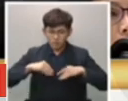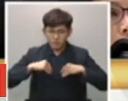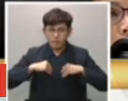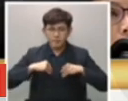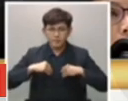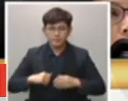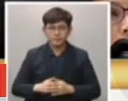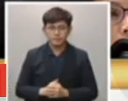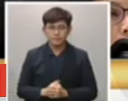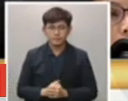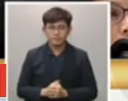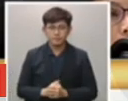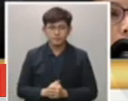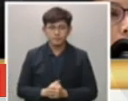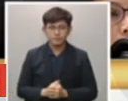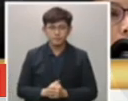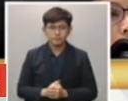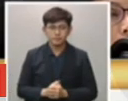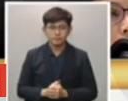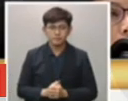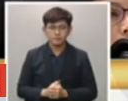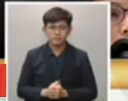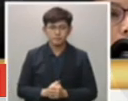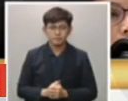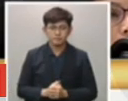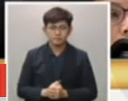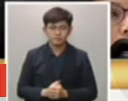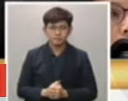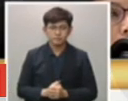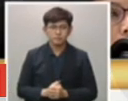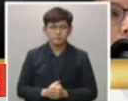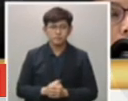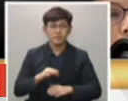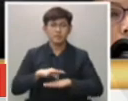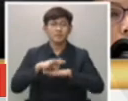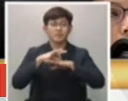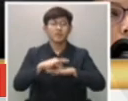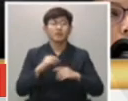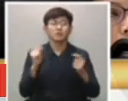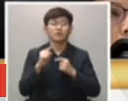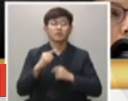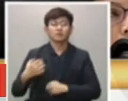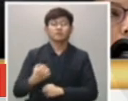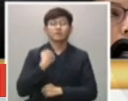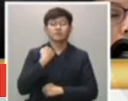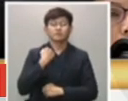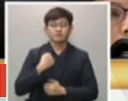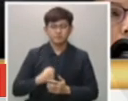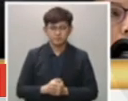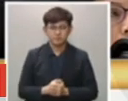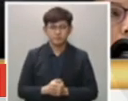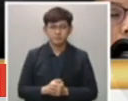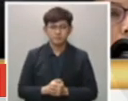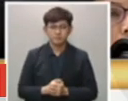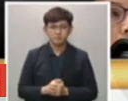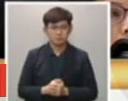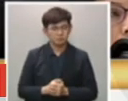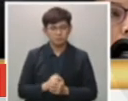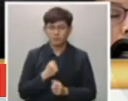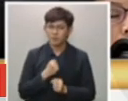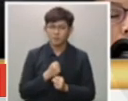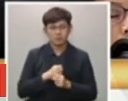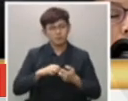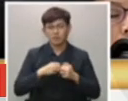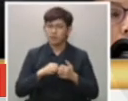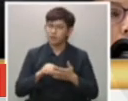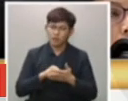ครับว่าท่านมาจากการสืบทอดอำนาจเผด็จการต้องยอมรับว่าท่านล้มเหลวในการแก้